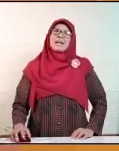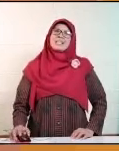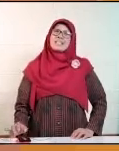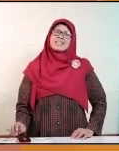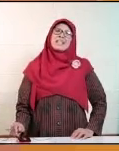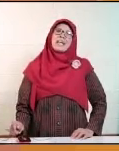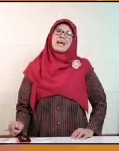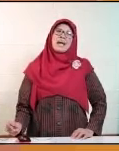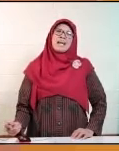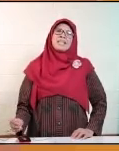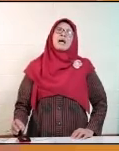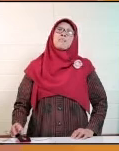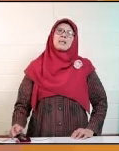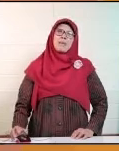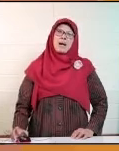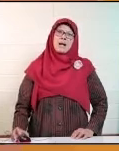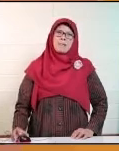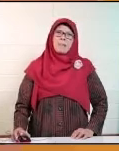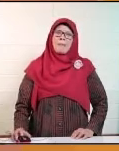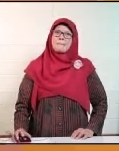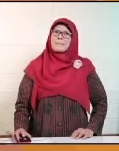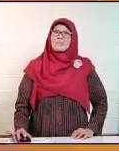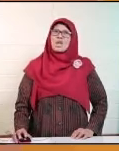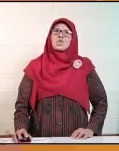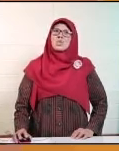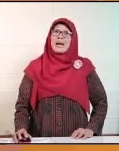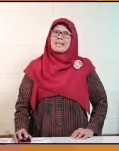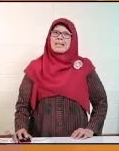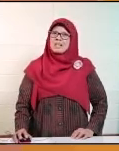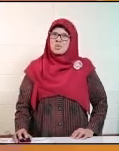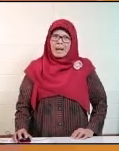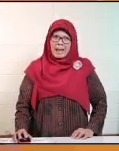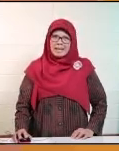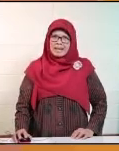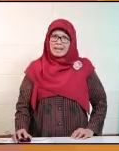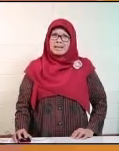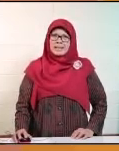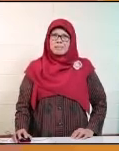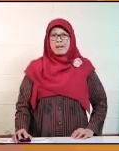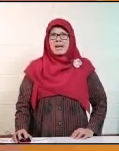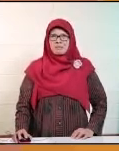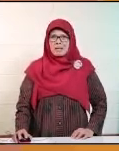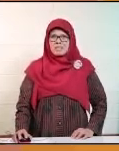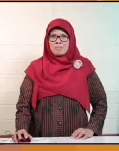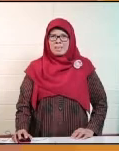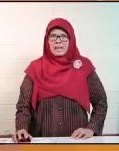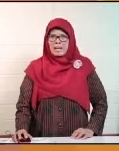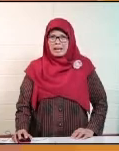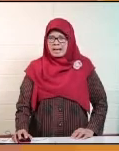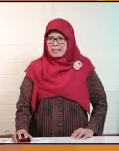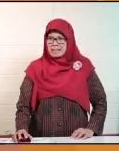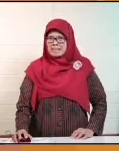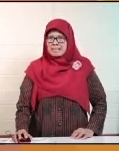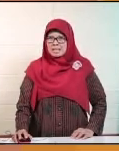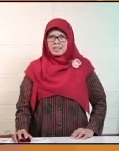nah ciri-cirinya yang pertama ini sudah tidak suka lagi diperlakukan seperti